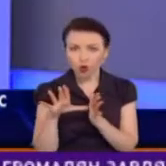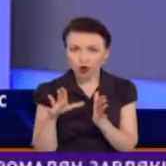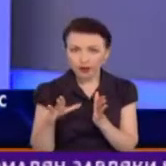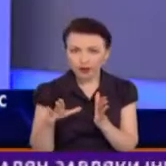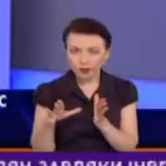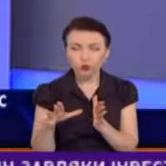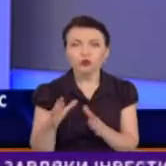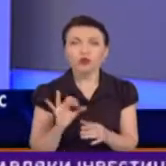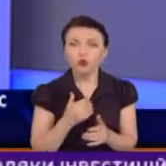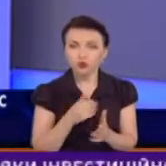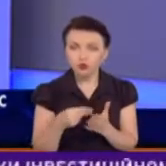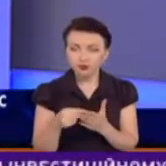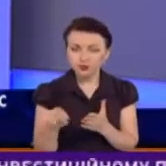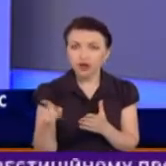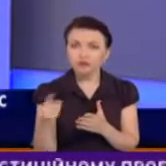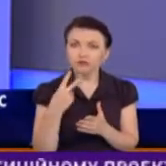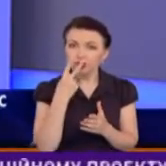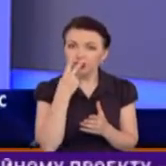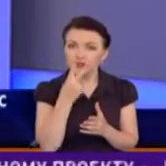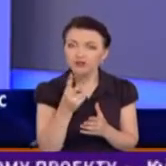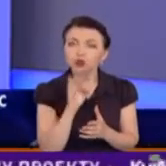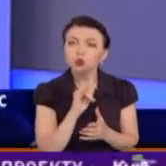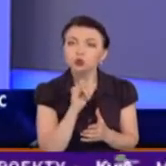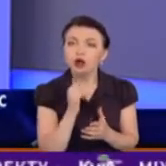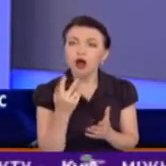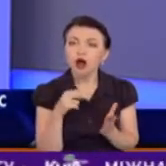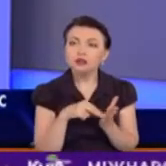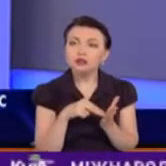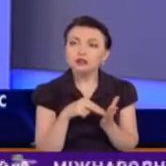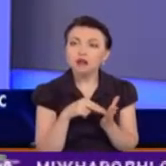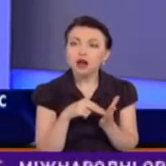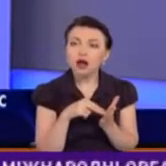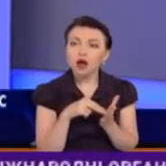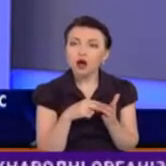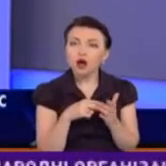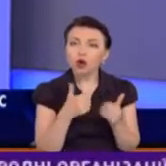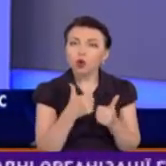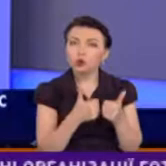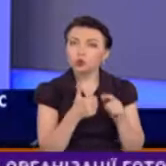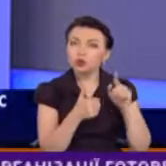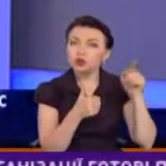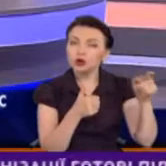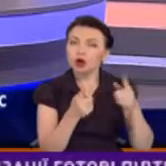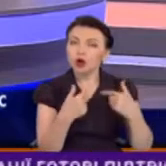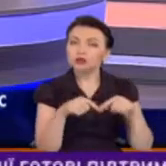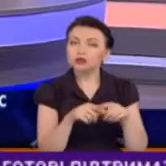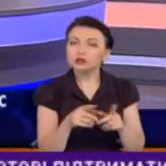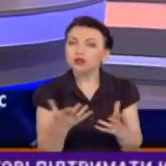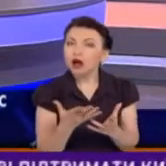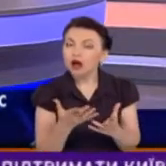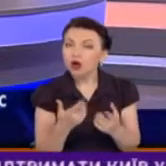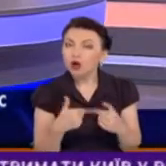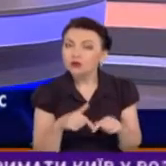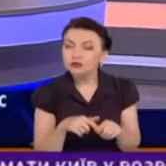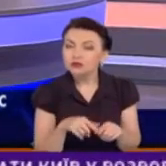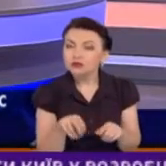електроенергію. І ви будете дивитись, куди? Ну, яка ціна, мабуть? Конкуруюча організація. Так, а це яка конкурентна